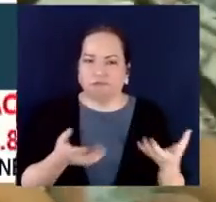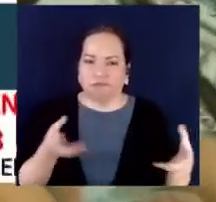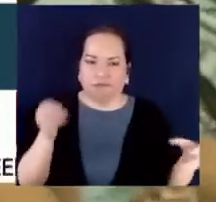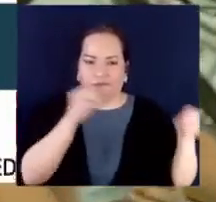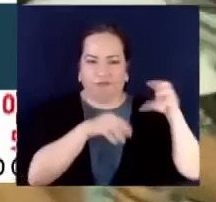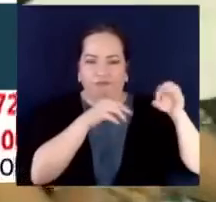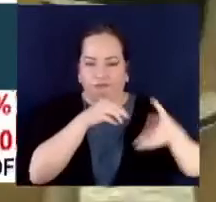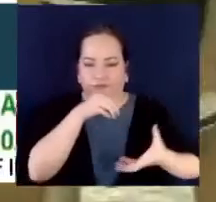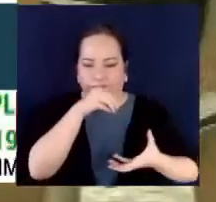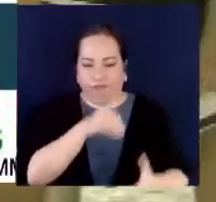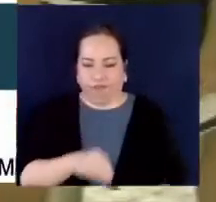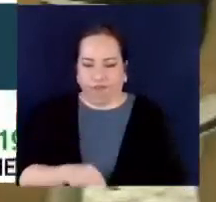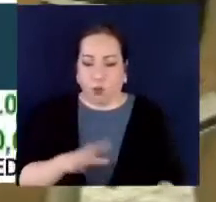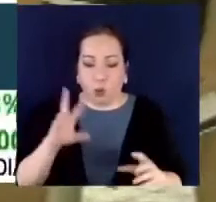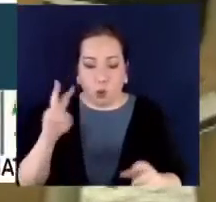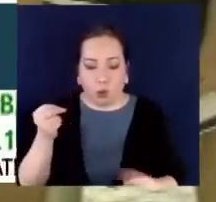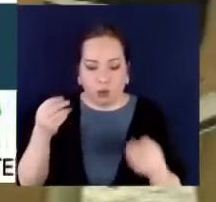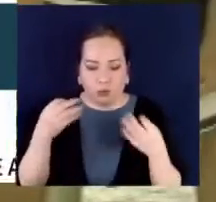pagdidistribute pa.